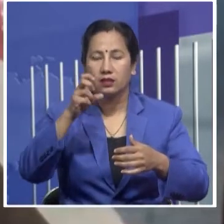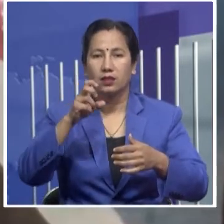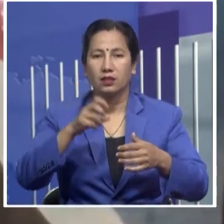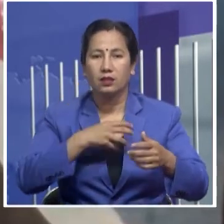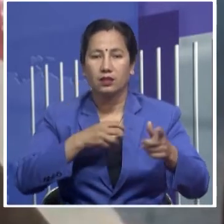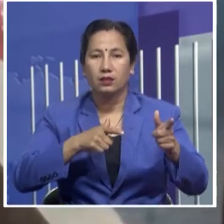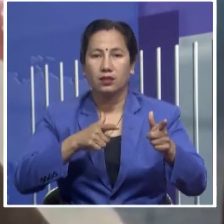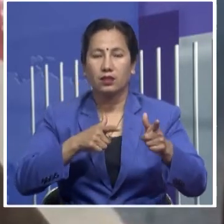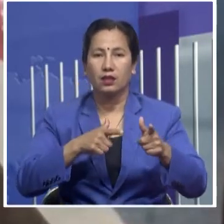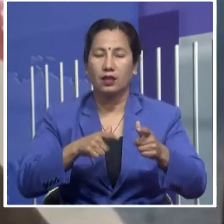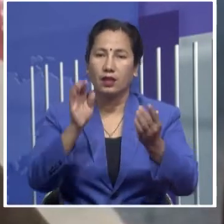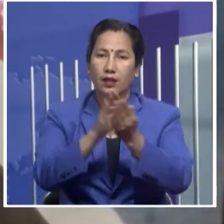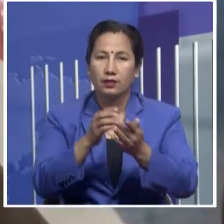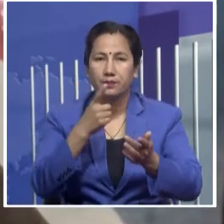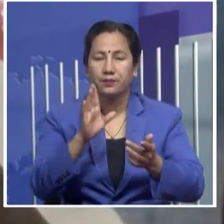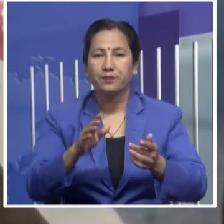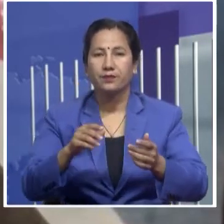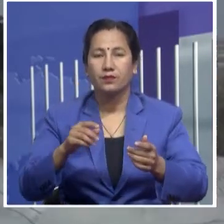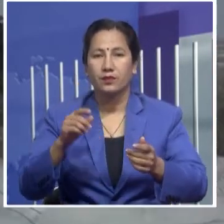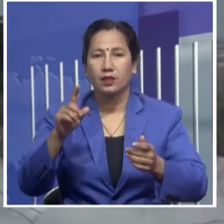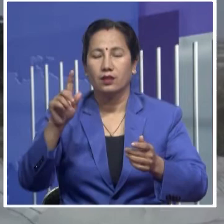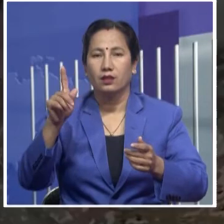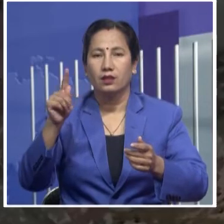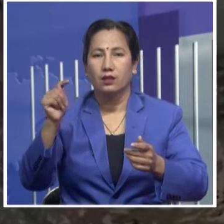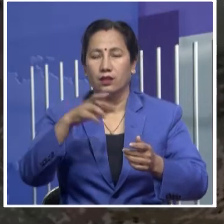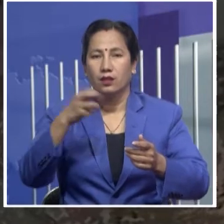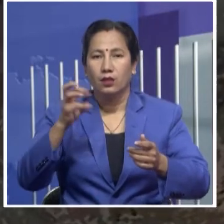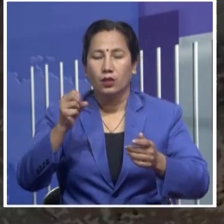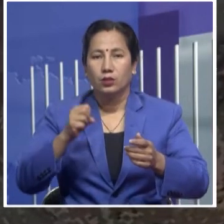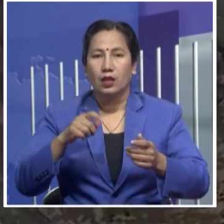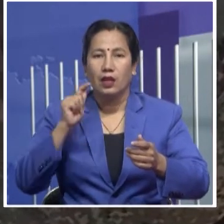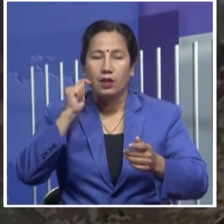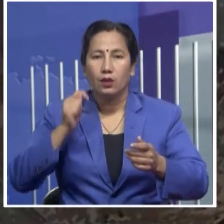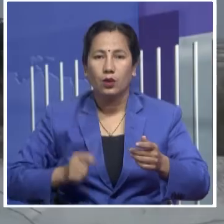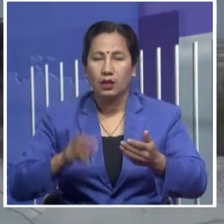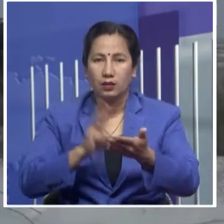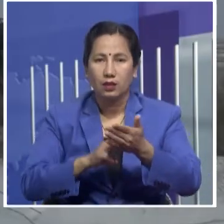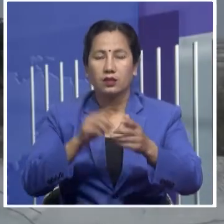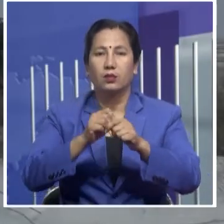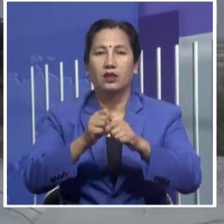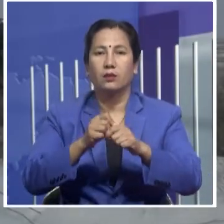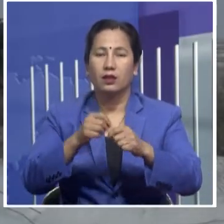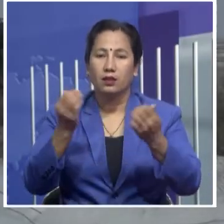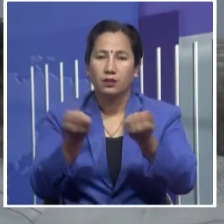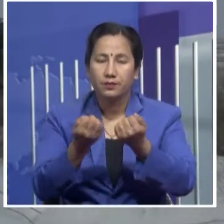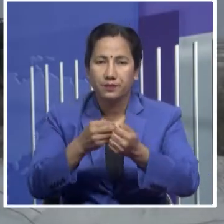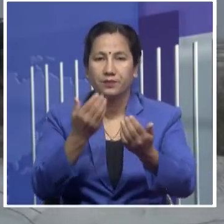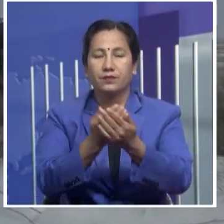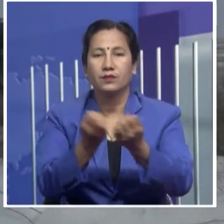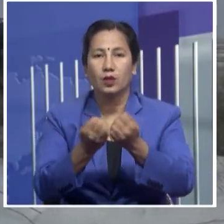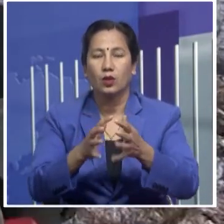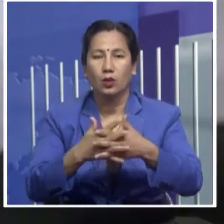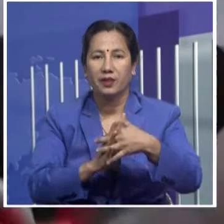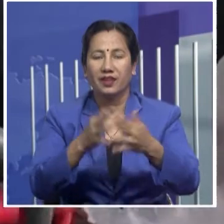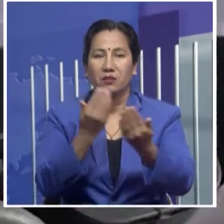हाई अलर्टमा राखिएको बताएको थियो। रुसले युक्रेनलाई नेटोको सदस्य बन्नबाट रोक्नुपर्ने माग गरेको थियो, तर अमेरिकाले